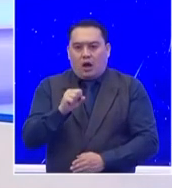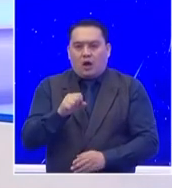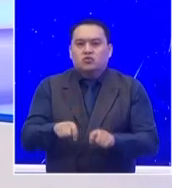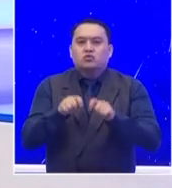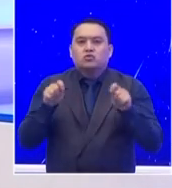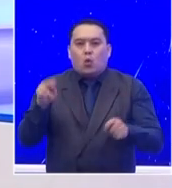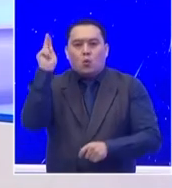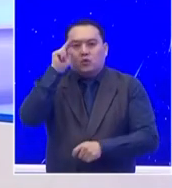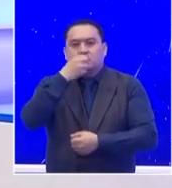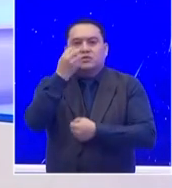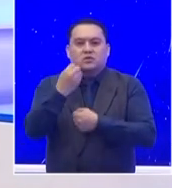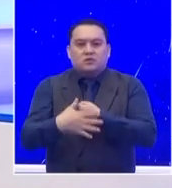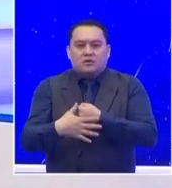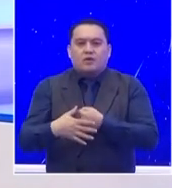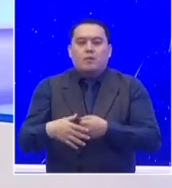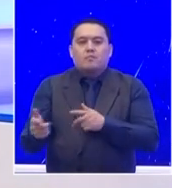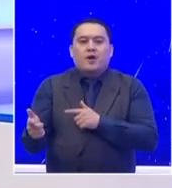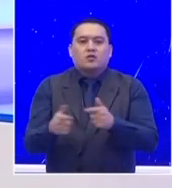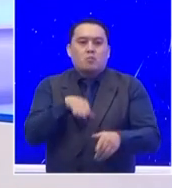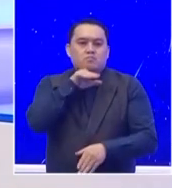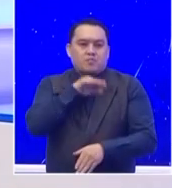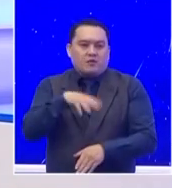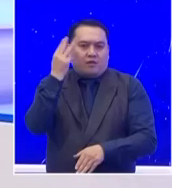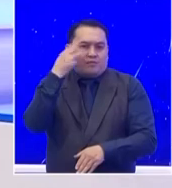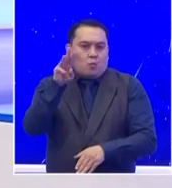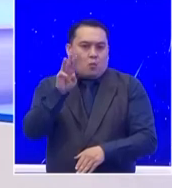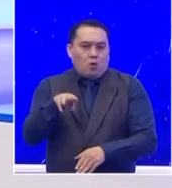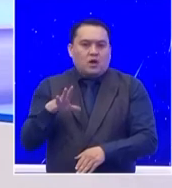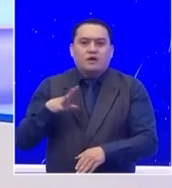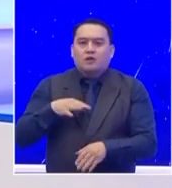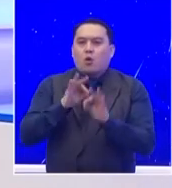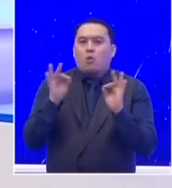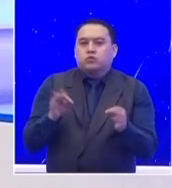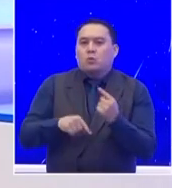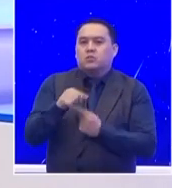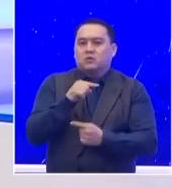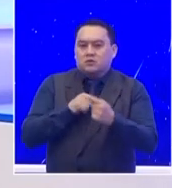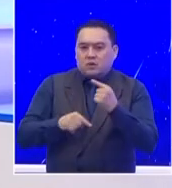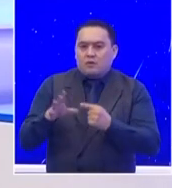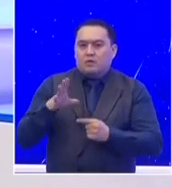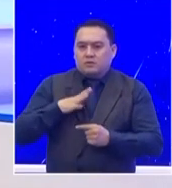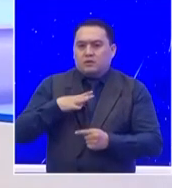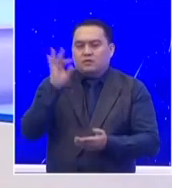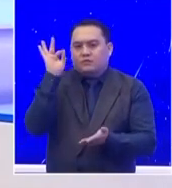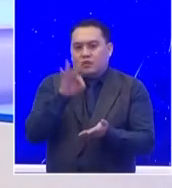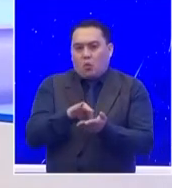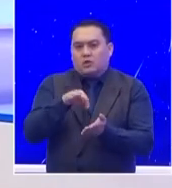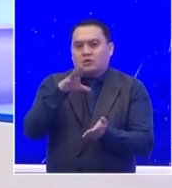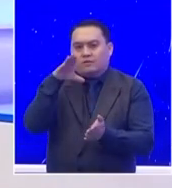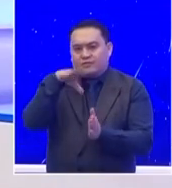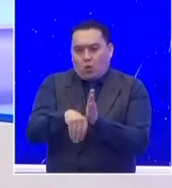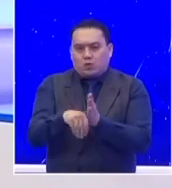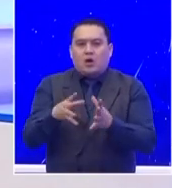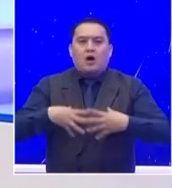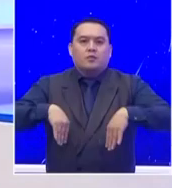Она создала учебный центр в области подготовки профессионалов моды. Таким образом, предпринимательница намерена внести свой